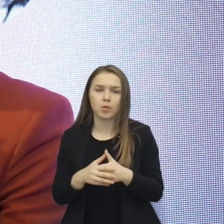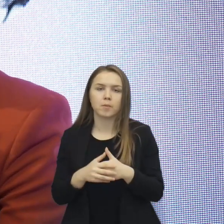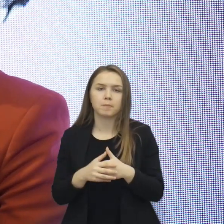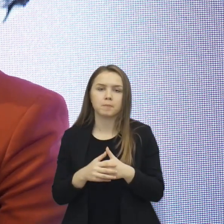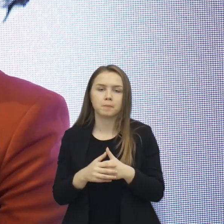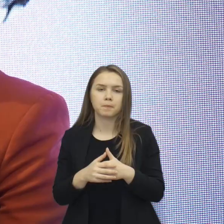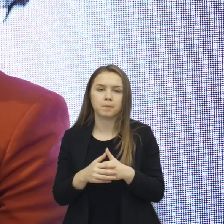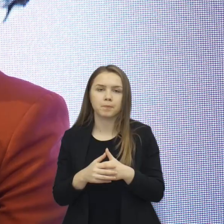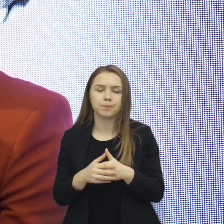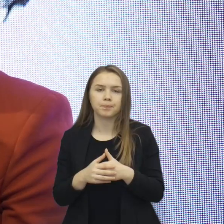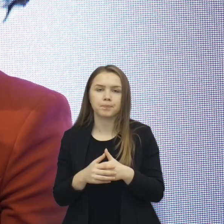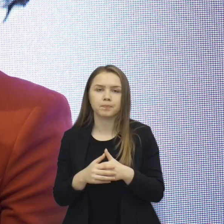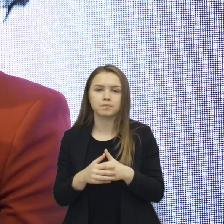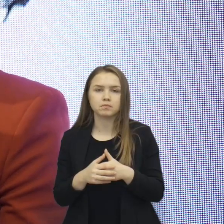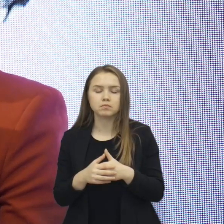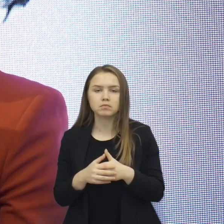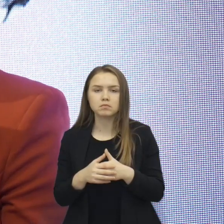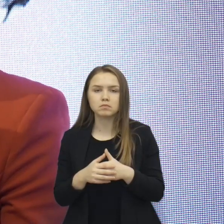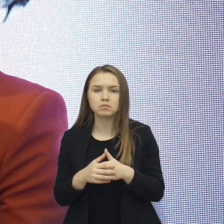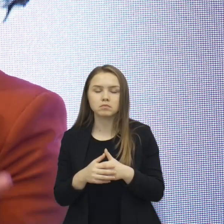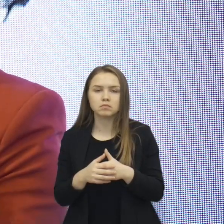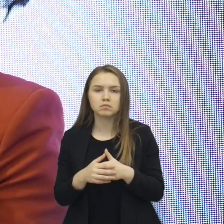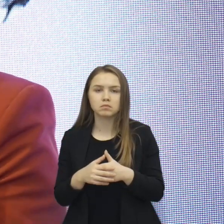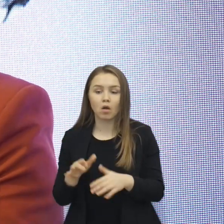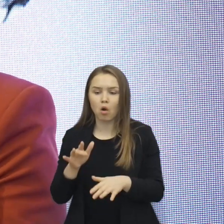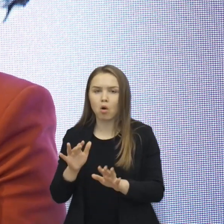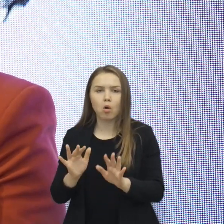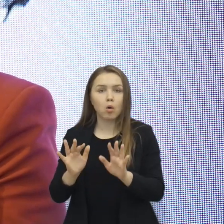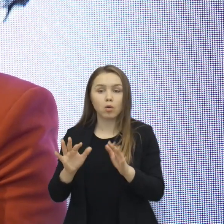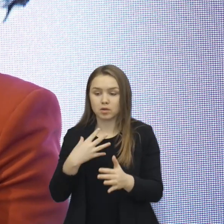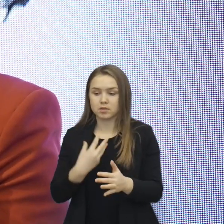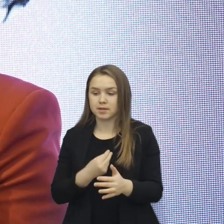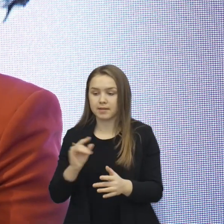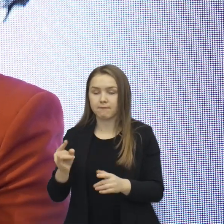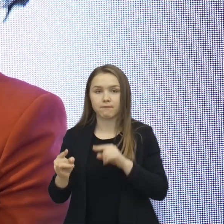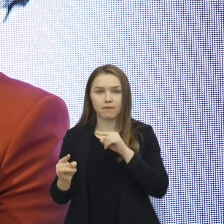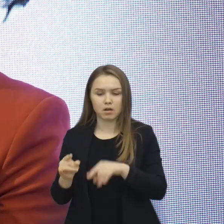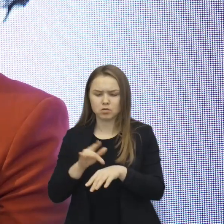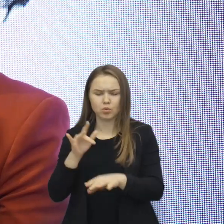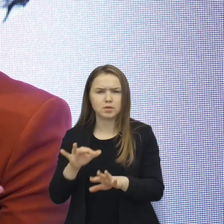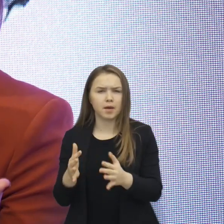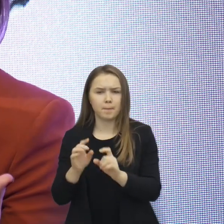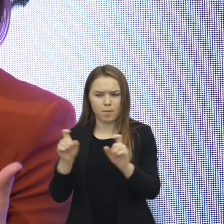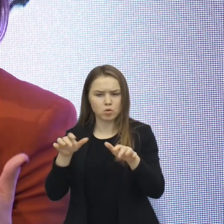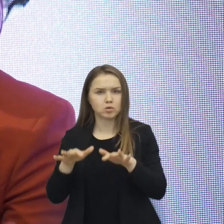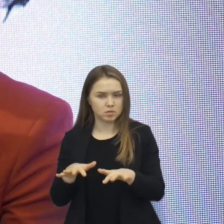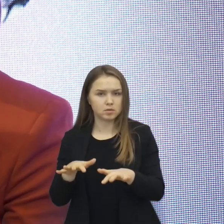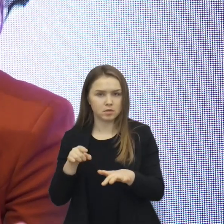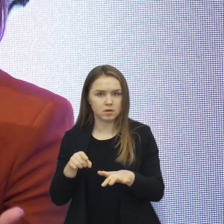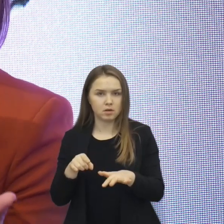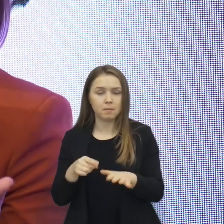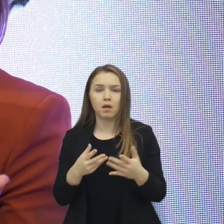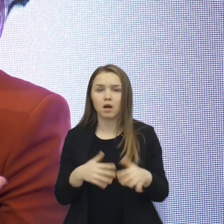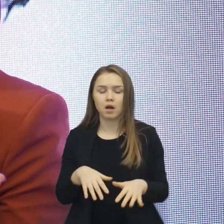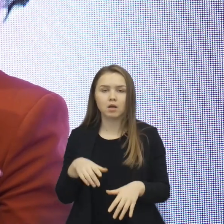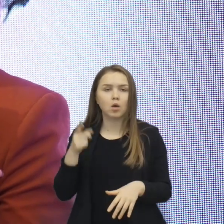mokytojų, nekalbant apie tai, kaip turėtų jaustis vaikas translytis esantis mokykloje. Ir mes esame girdėję